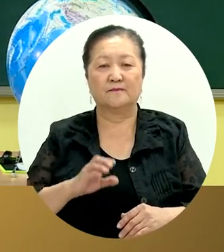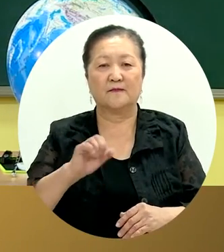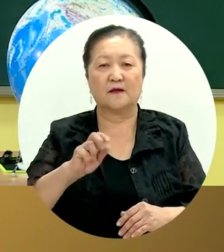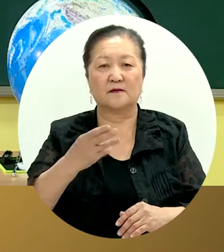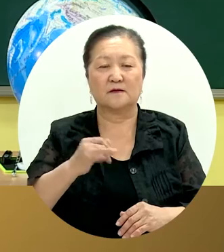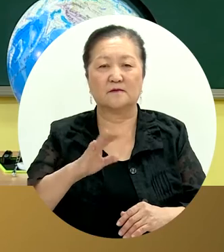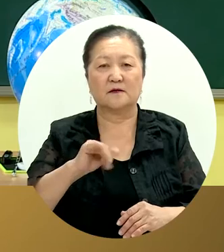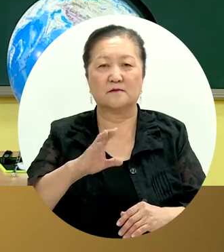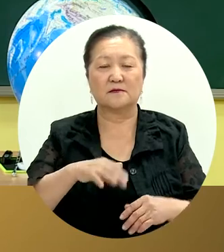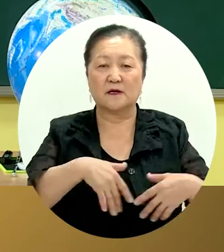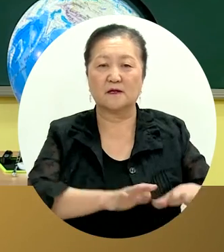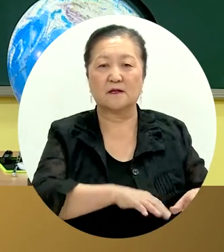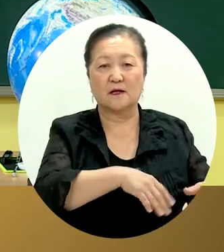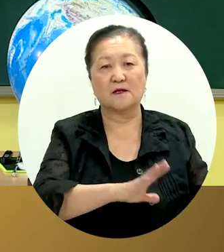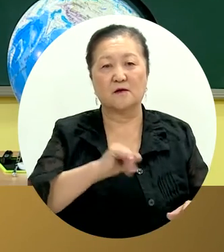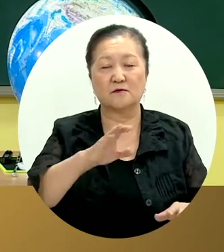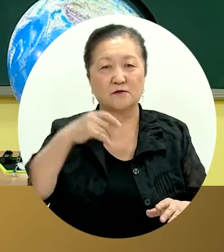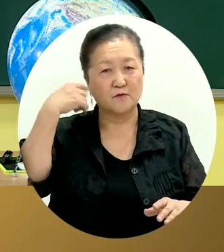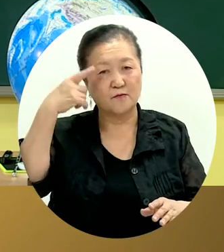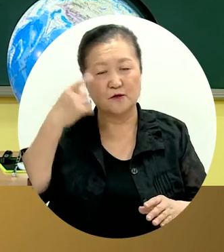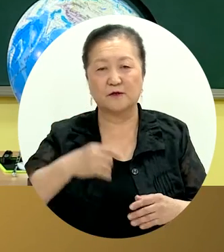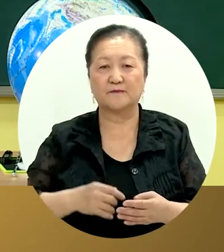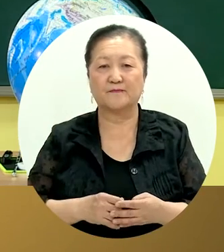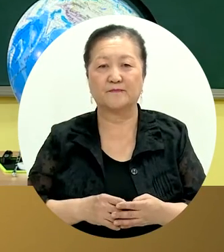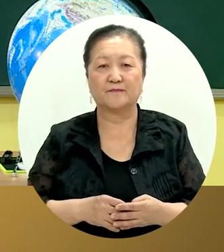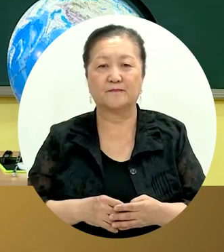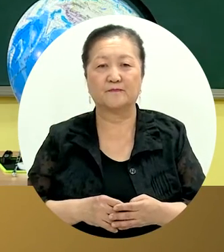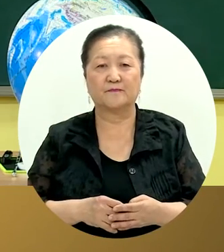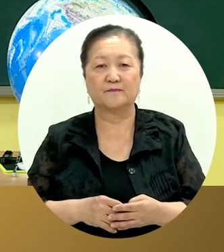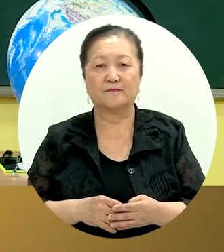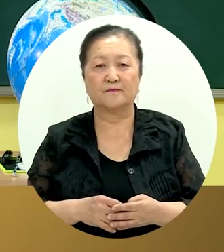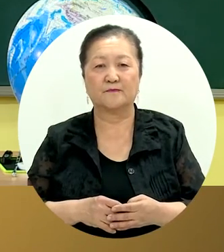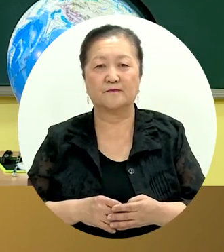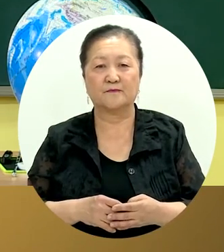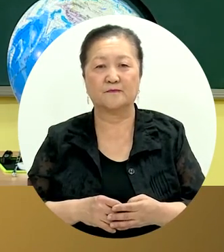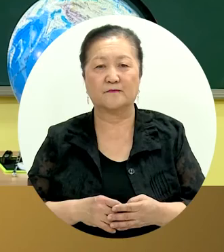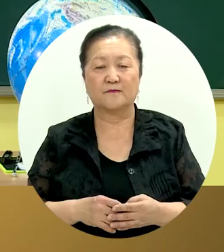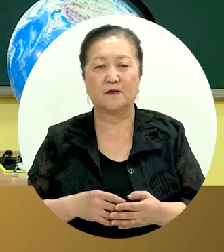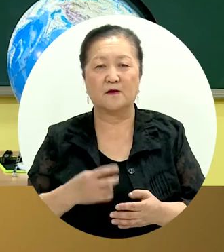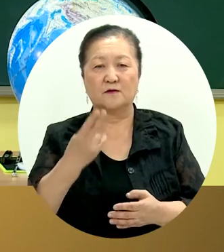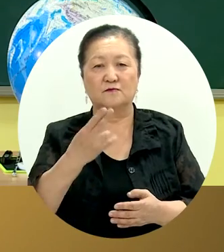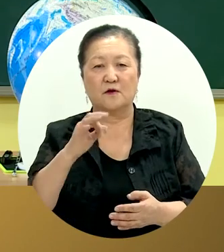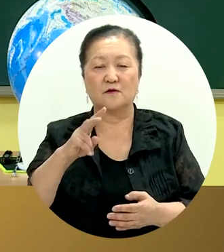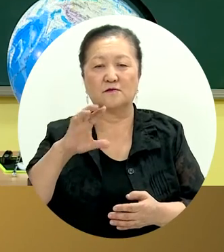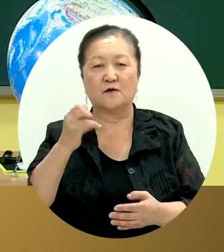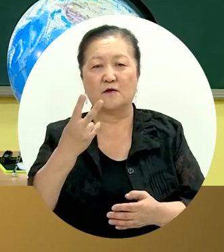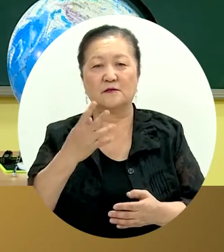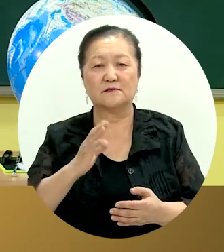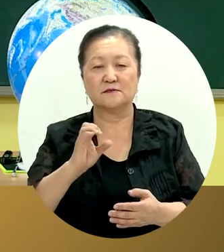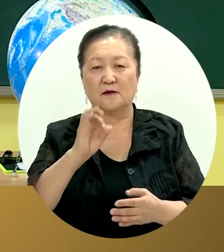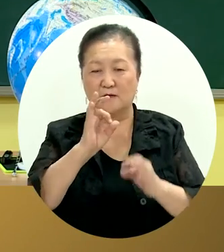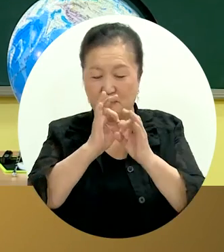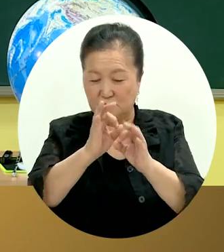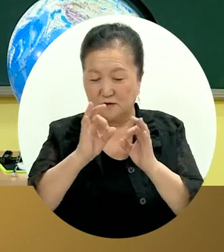савта усыг далаа ус хэд төсөлөд үзье. За энэ хоёр савар цоолоод зилцсэн хоёр сав байгаа